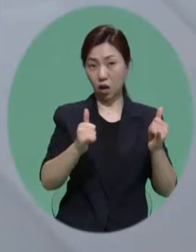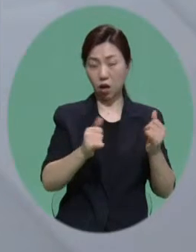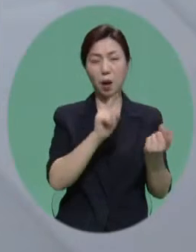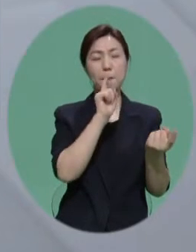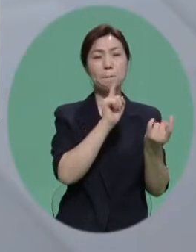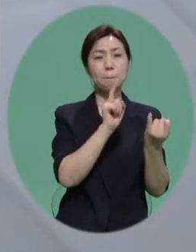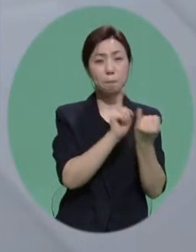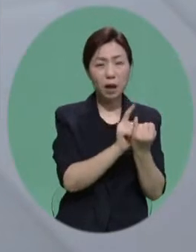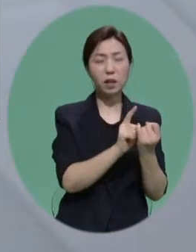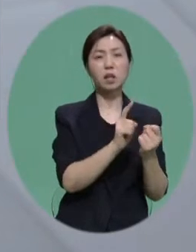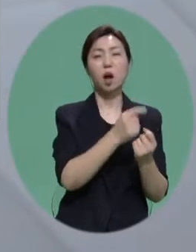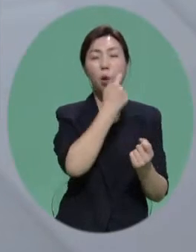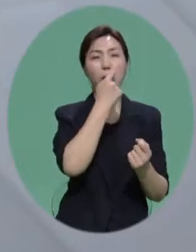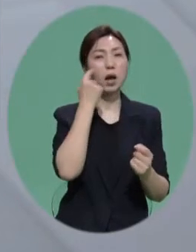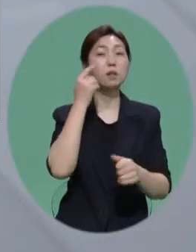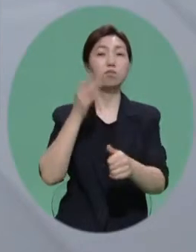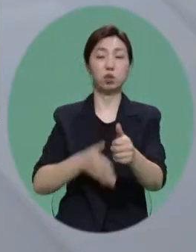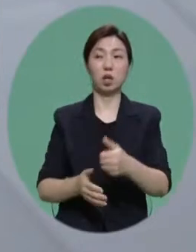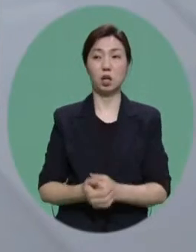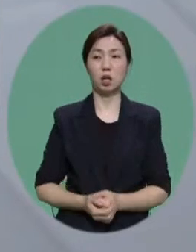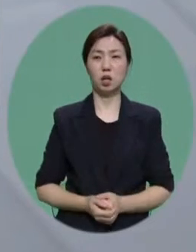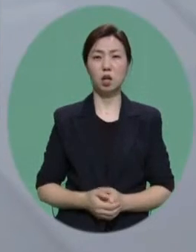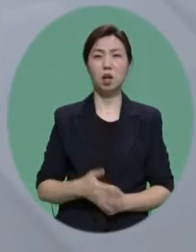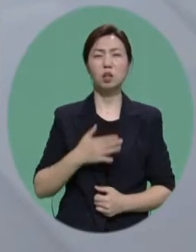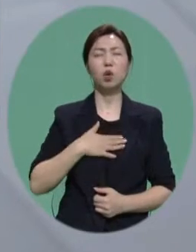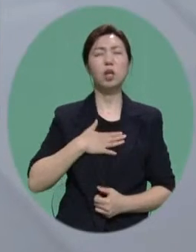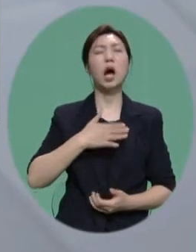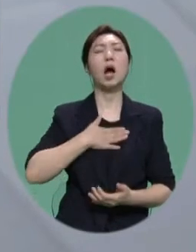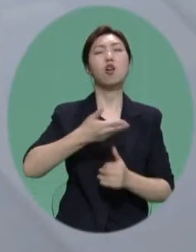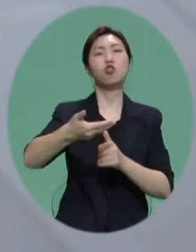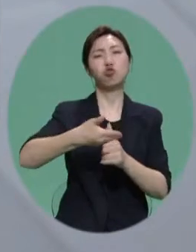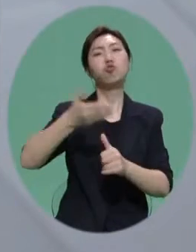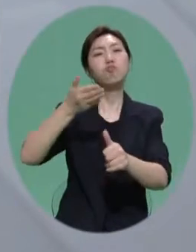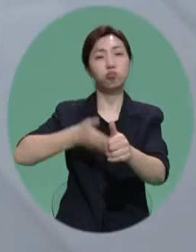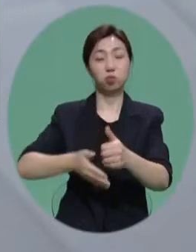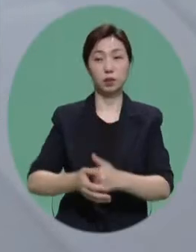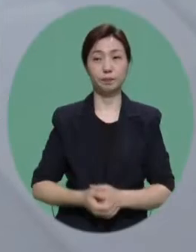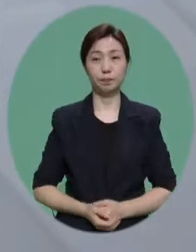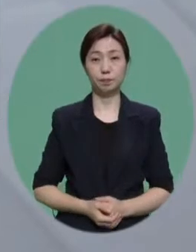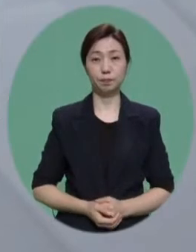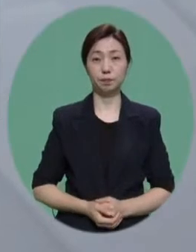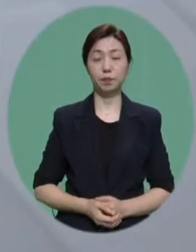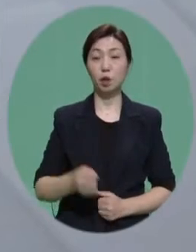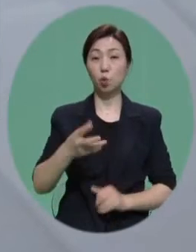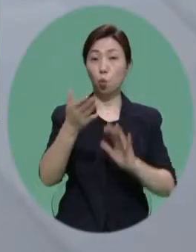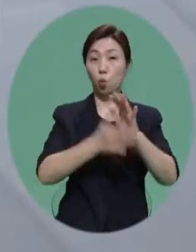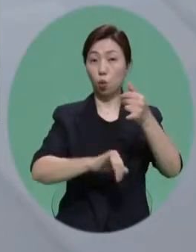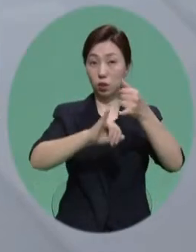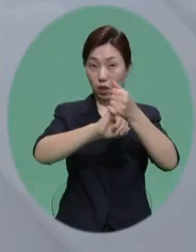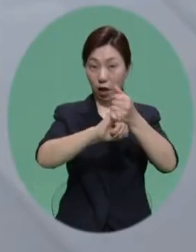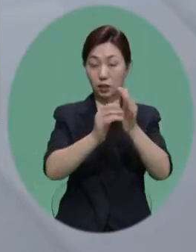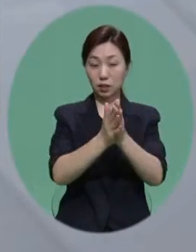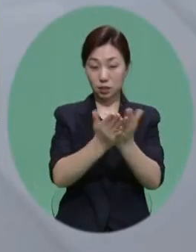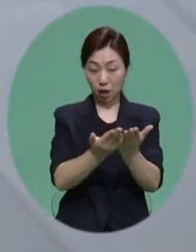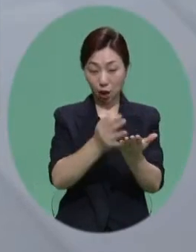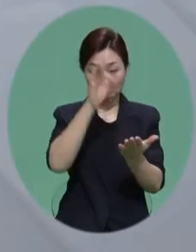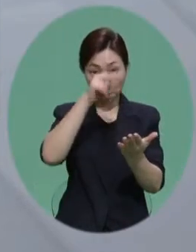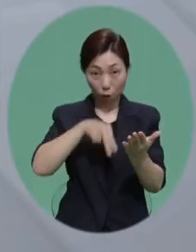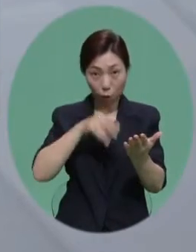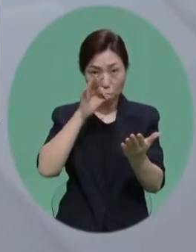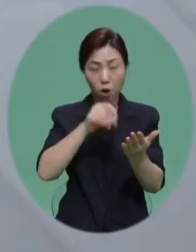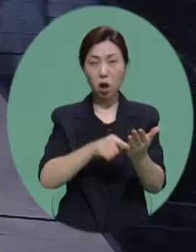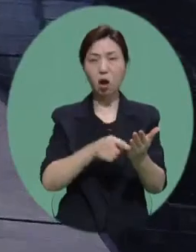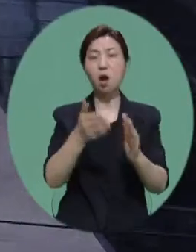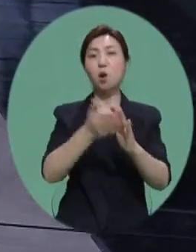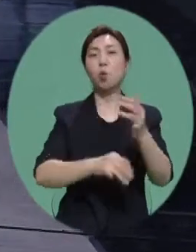좋겠습니다 다시한번 요청드립니다 예 저는 좀 알려주세요 그 다음에 제가 공략집을 보니까 예 지금 제도 공략집